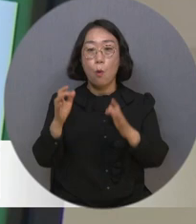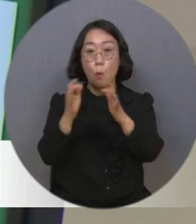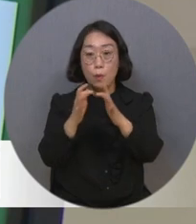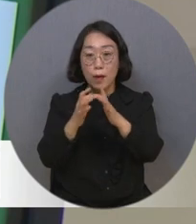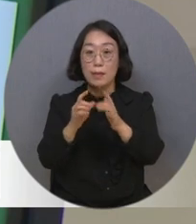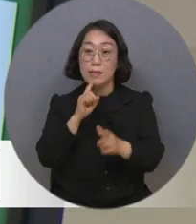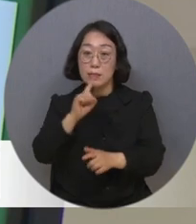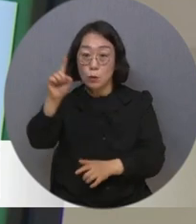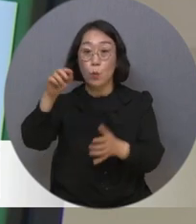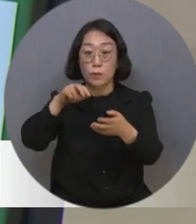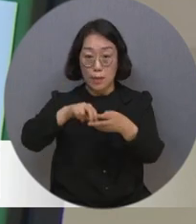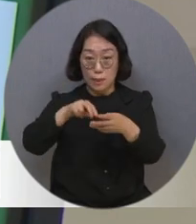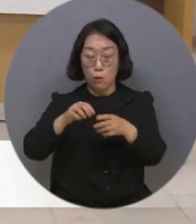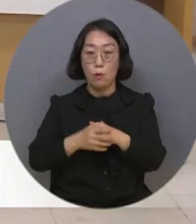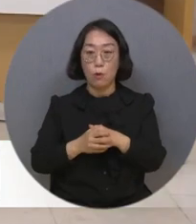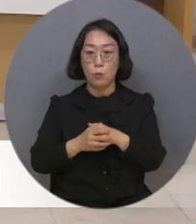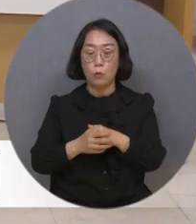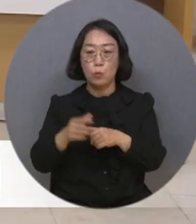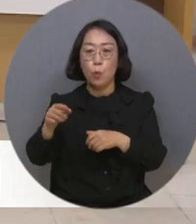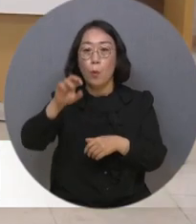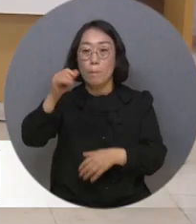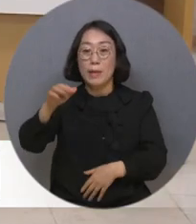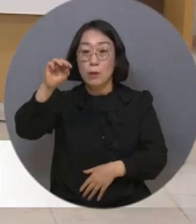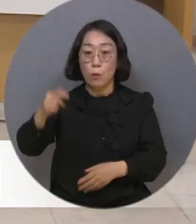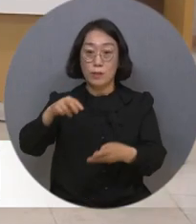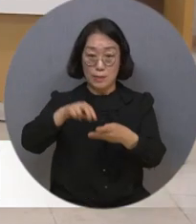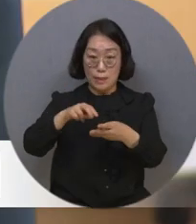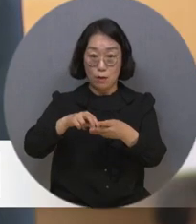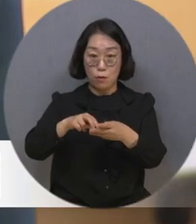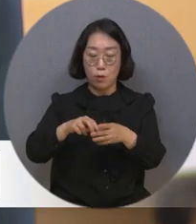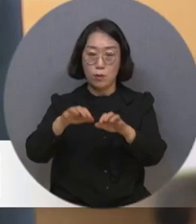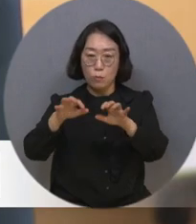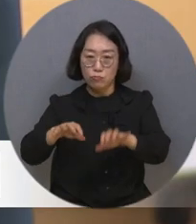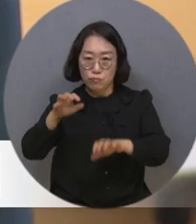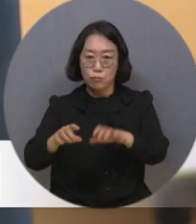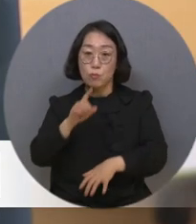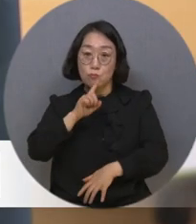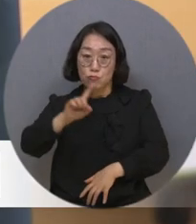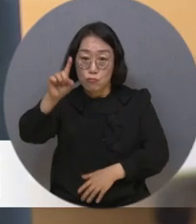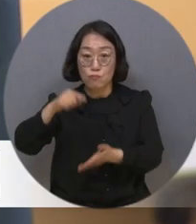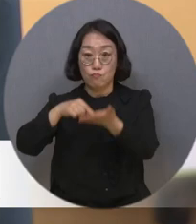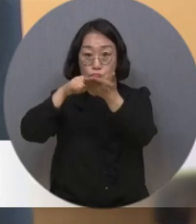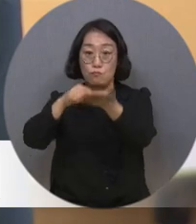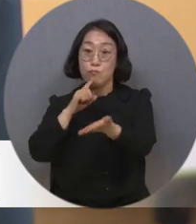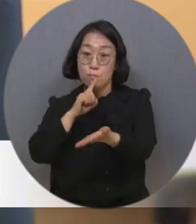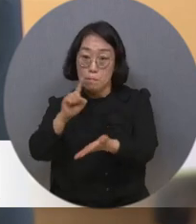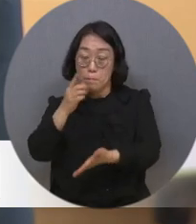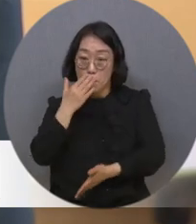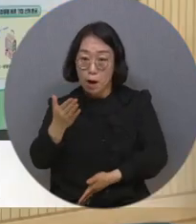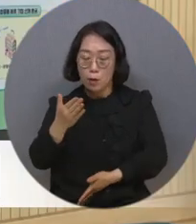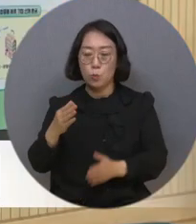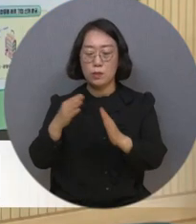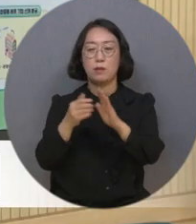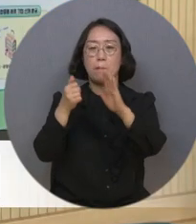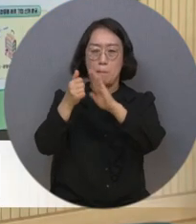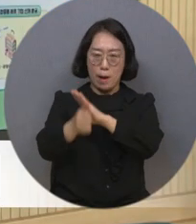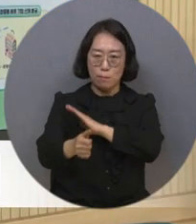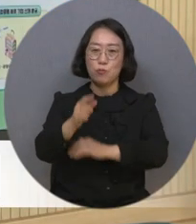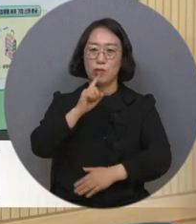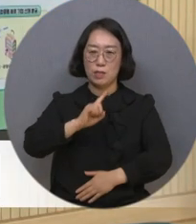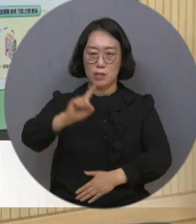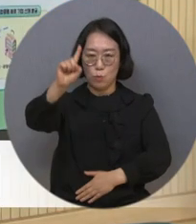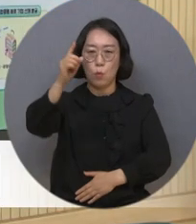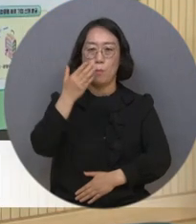신고센터, 노동부 홈페이지 민원코너에 있는 신고센터를 통해서 할 수 있고 지방고용노동청을 방문해 신고할 수도